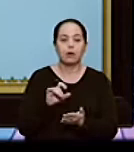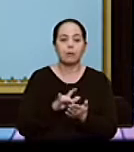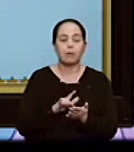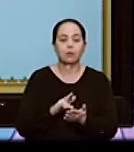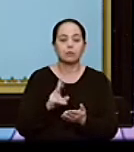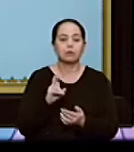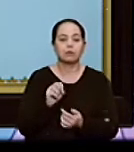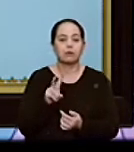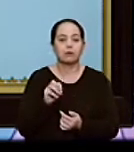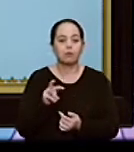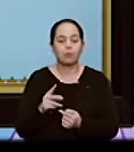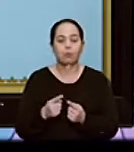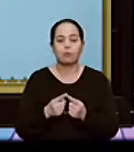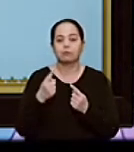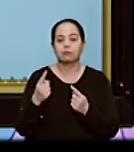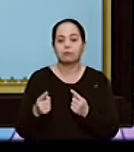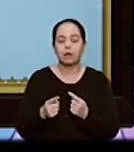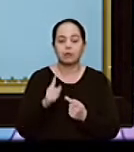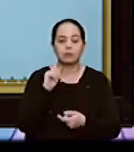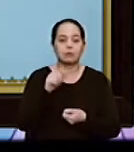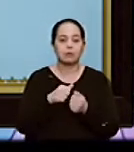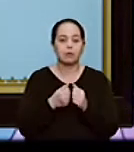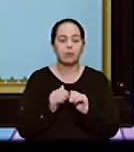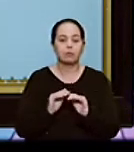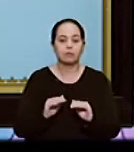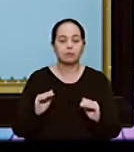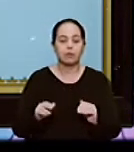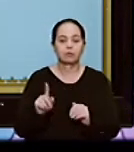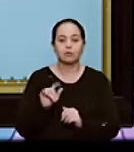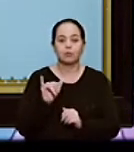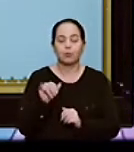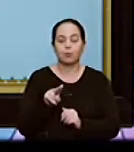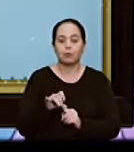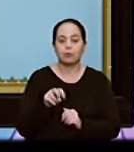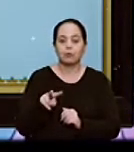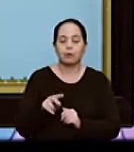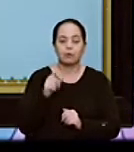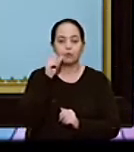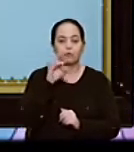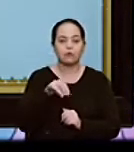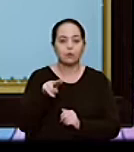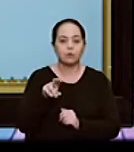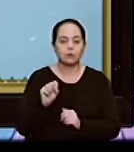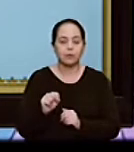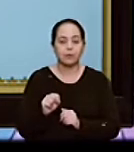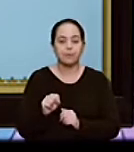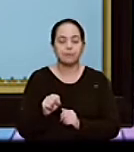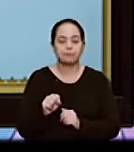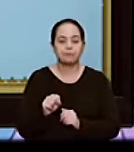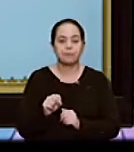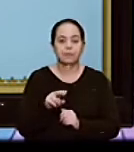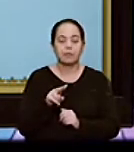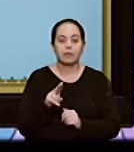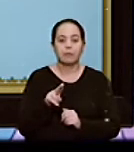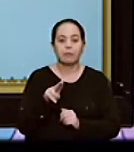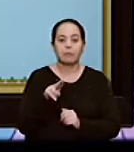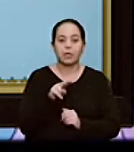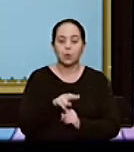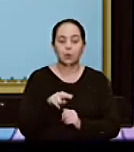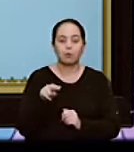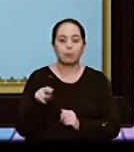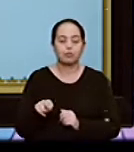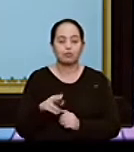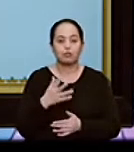О походе каком? Дальнем. Запомните, ребята, что у прилагательных мужского рода в